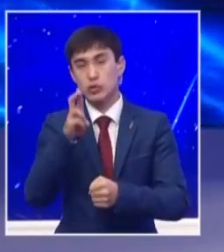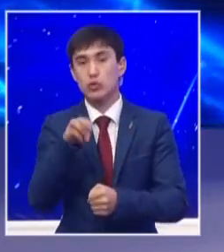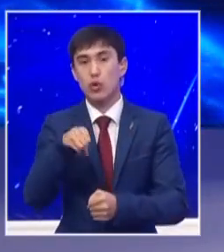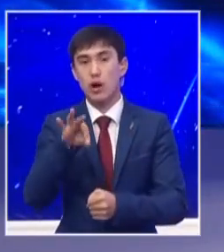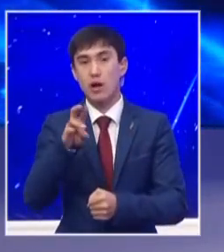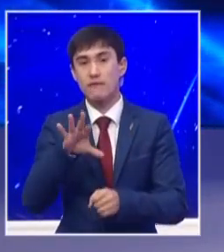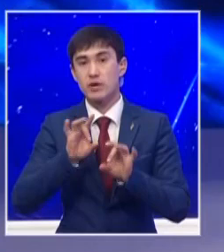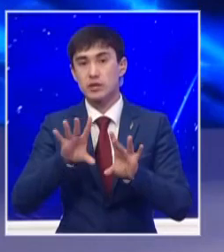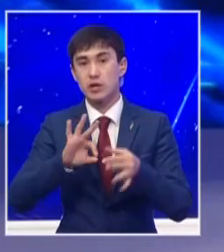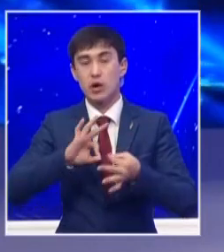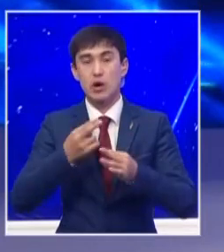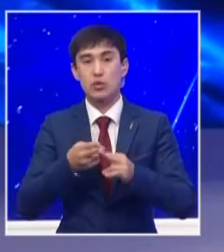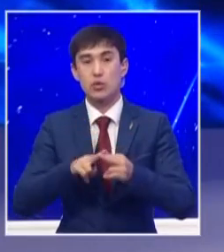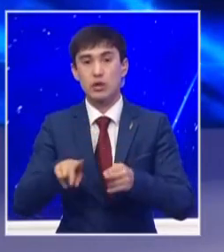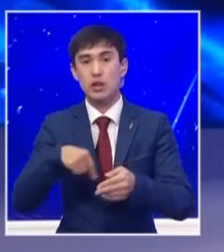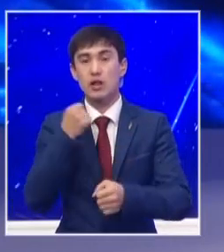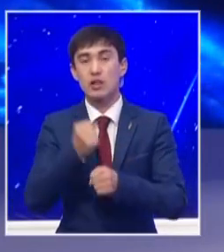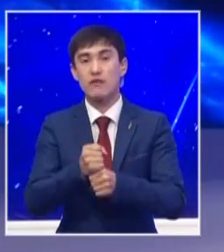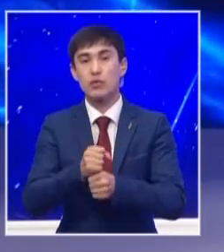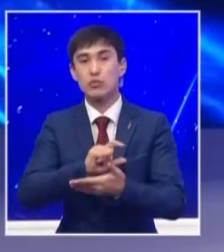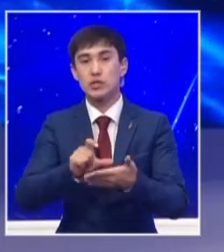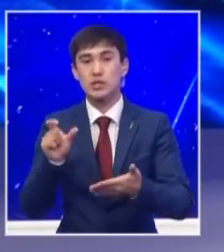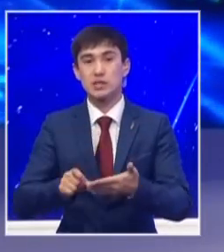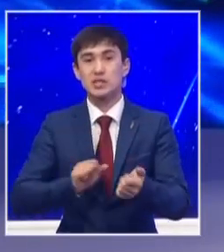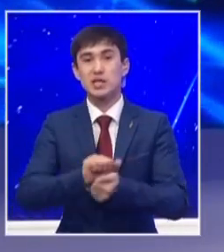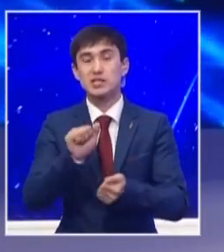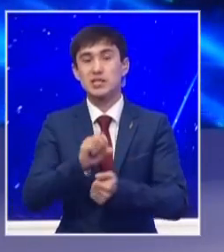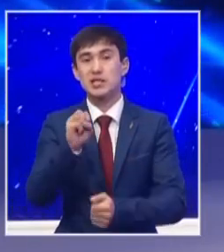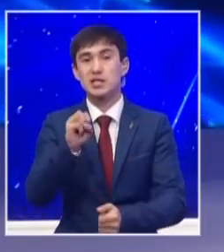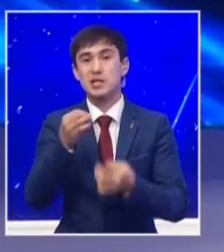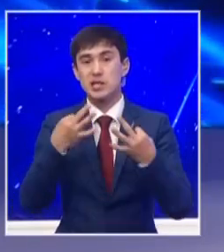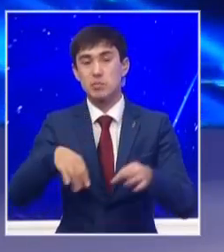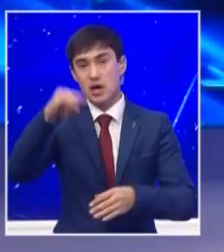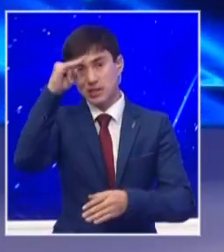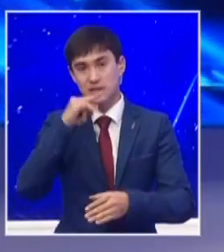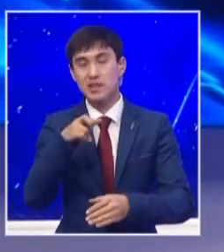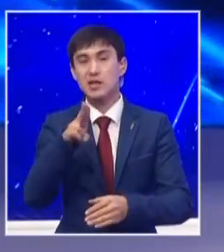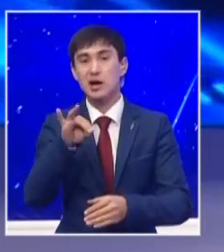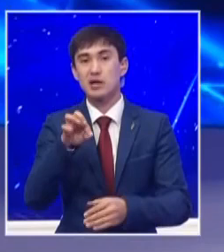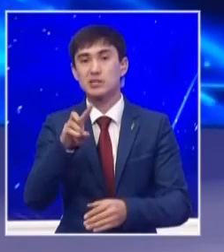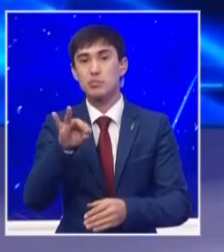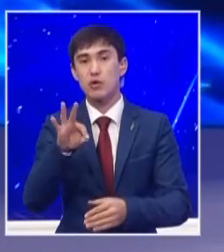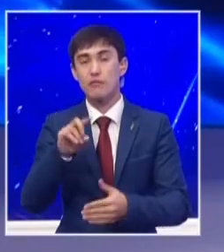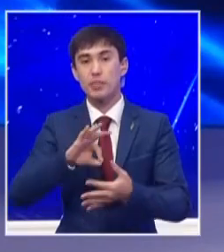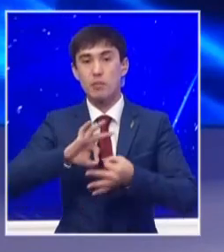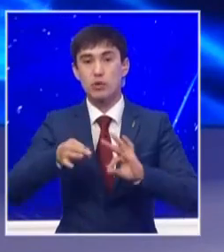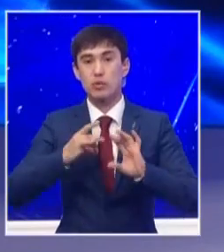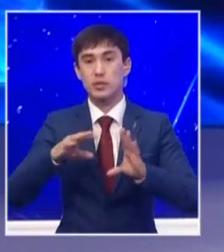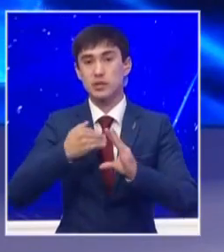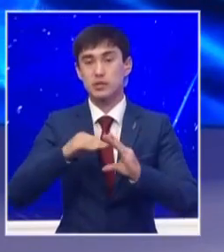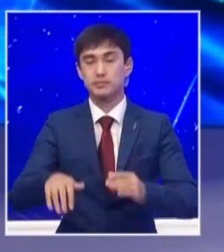жумар которое он дал главному редактору газеты еги Казахстан хану казам беку подробнее в